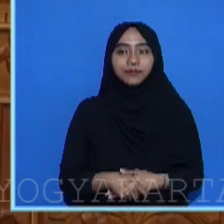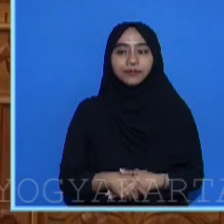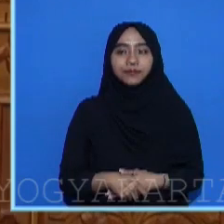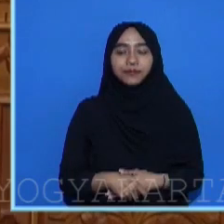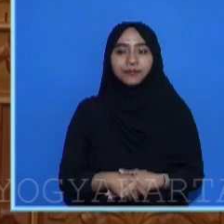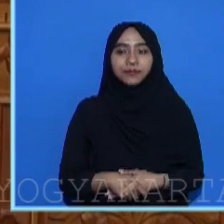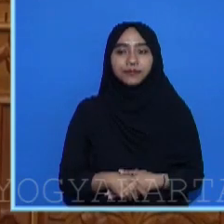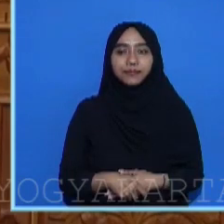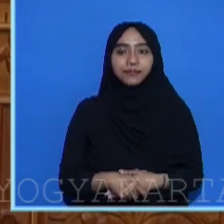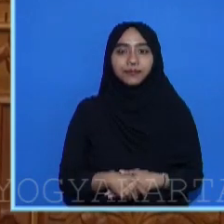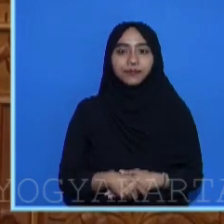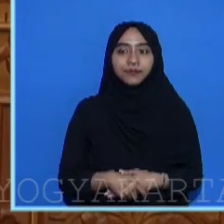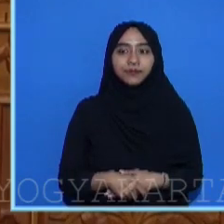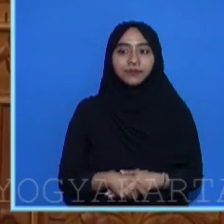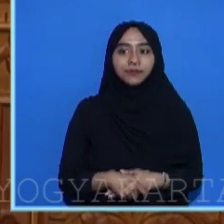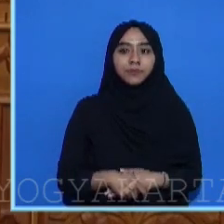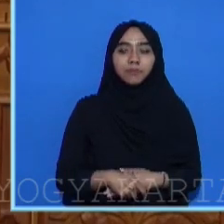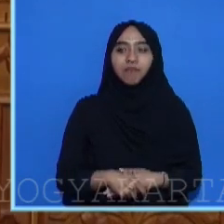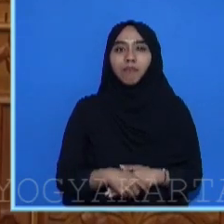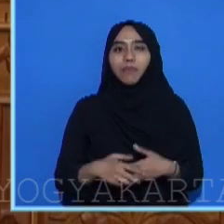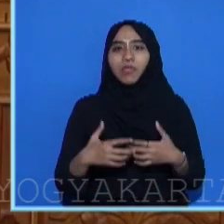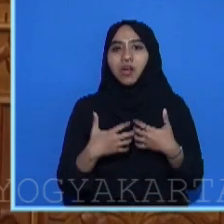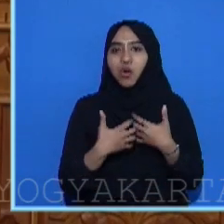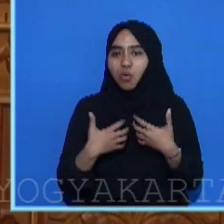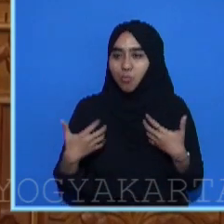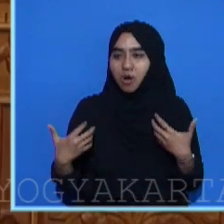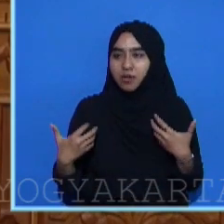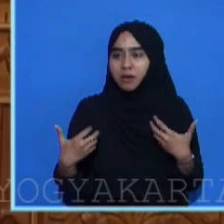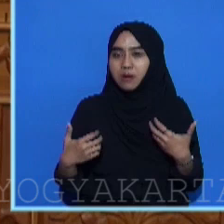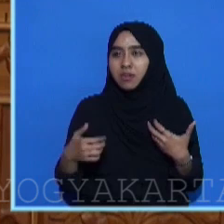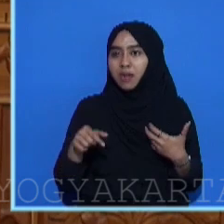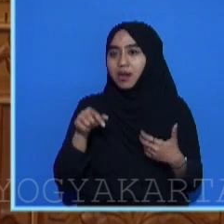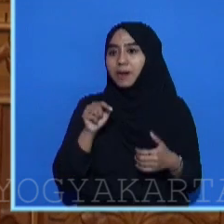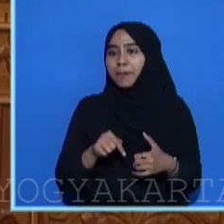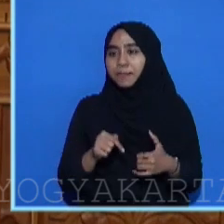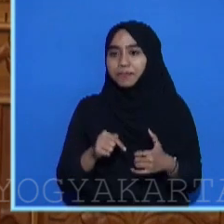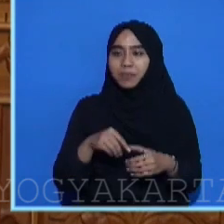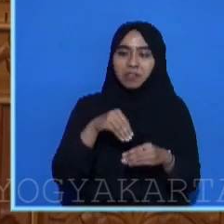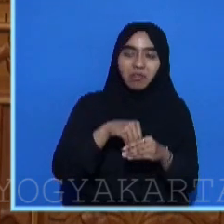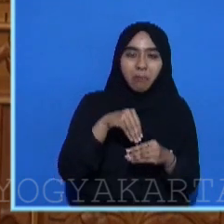kata jenis hewan ruminansia ingkang saketipun ninggah kaget iPhone tabungan